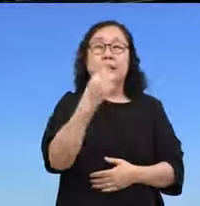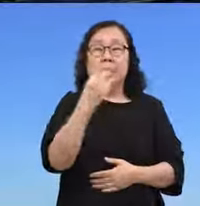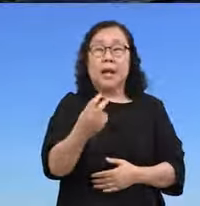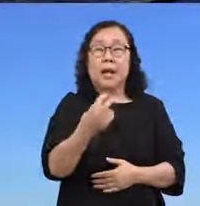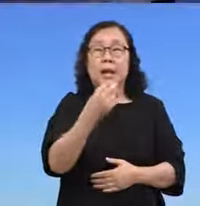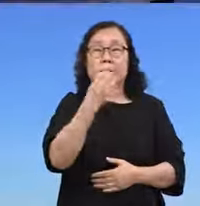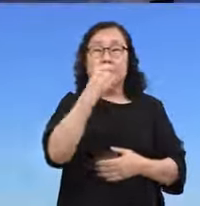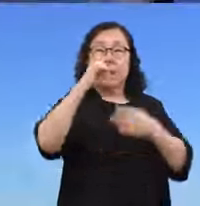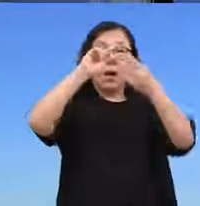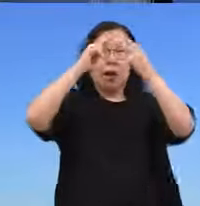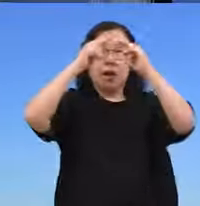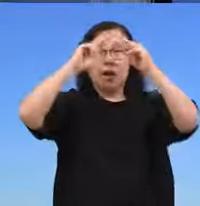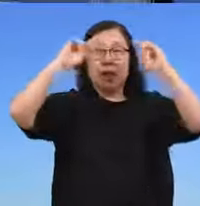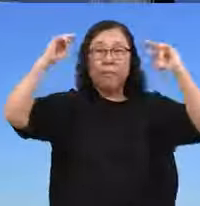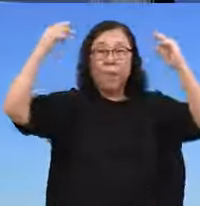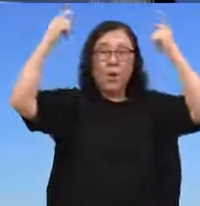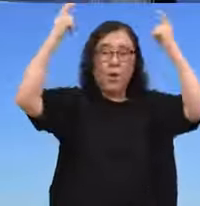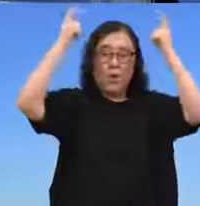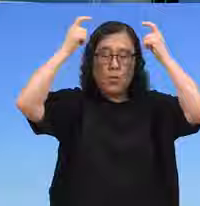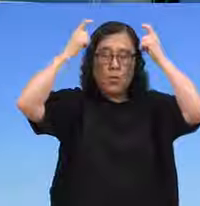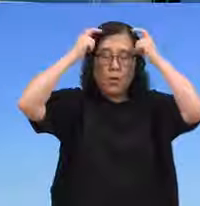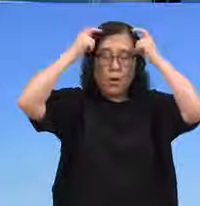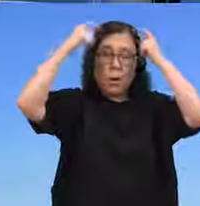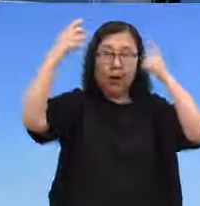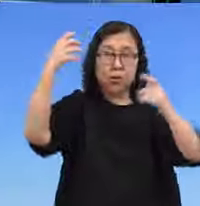생명의 면류관으로